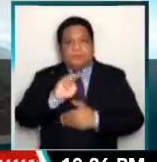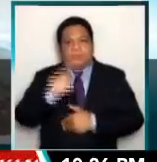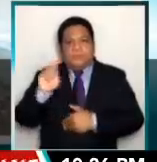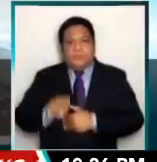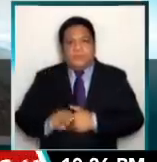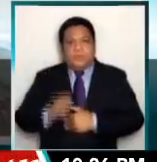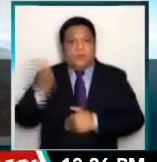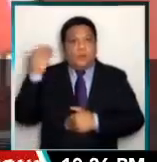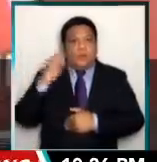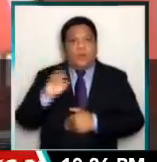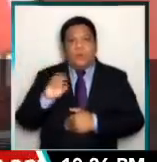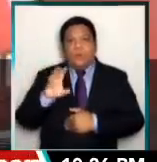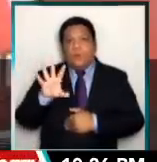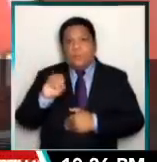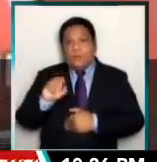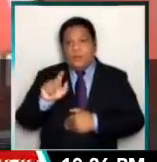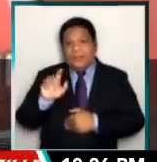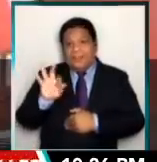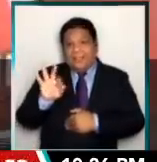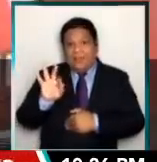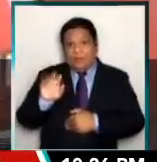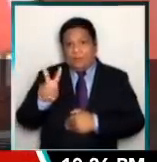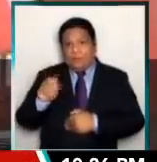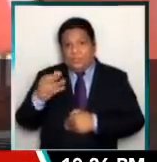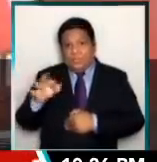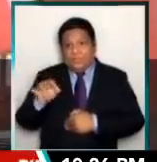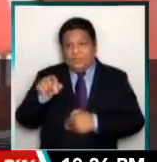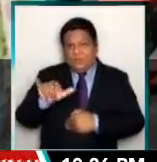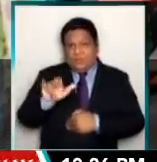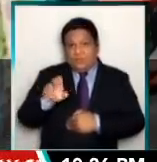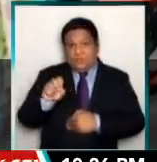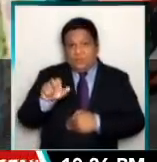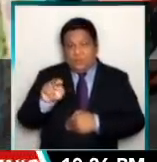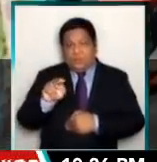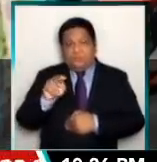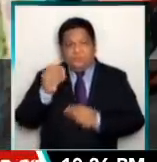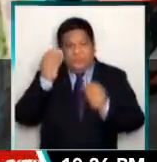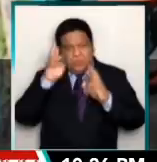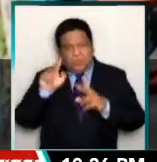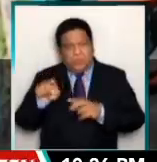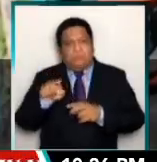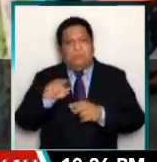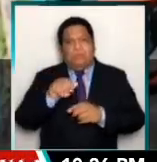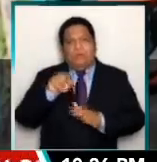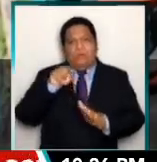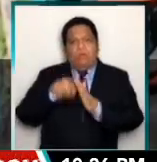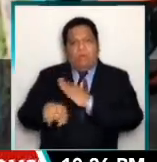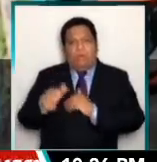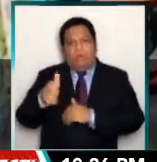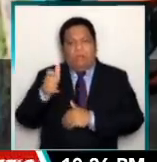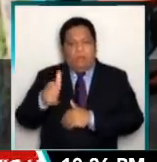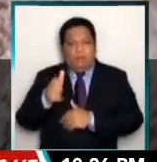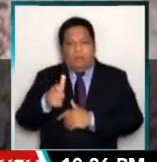2019, nang pagbabarilin si Yuson habang nag-aalmusal sa isang karinderya sa Vicente Cruz Street sa Sampaloc, Maynila.